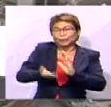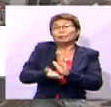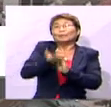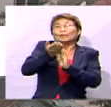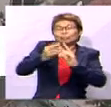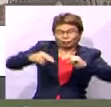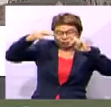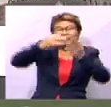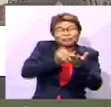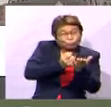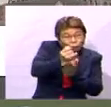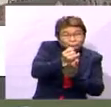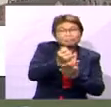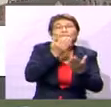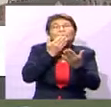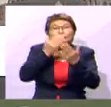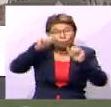accountability dan kecekapan.